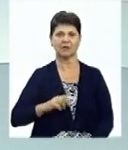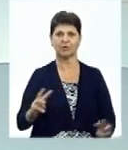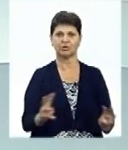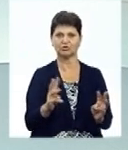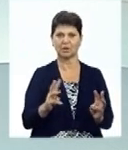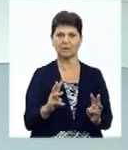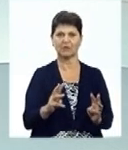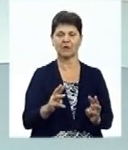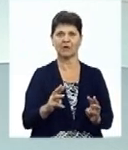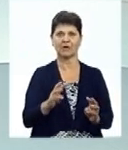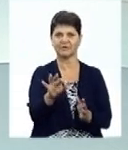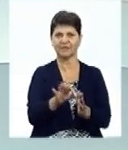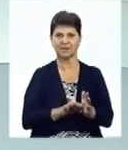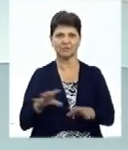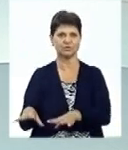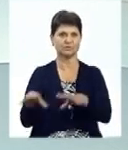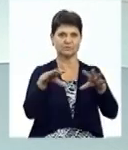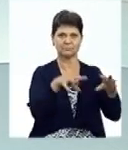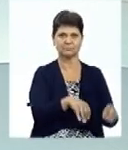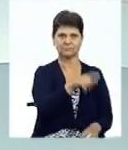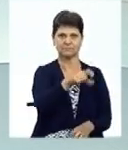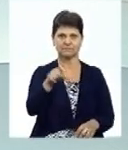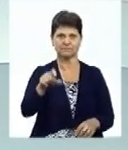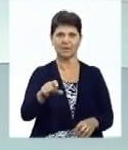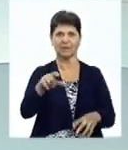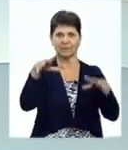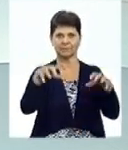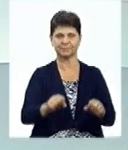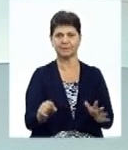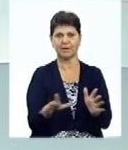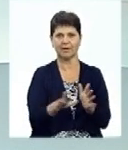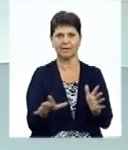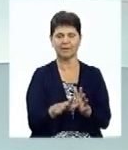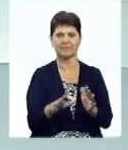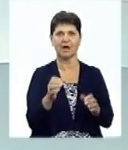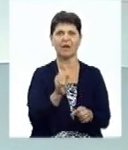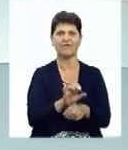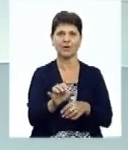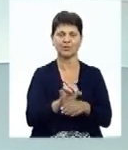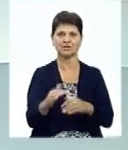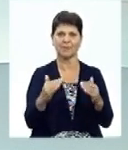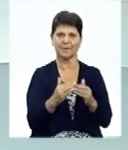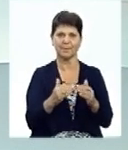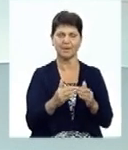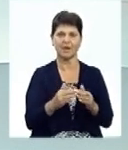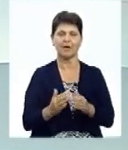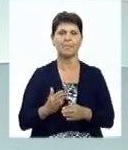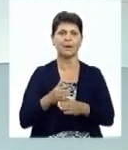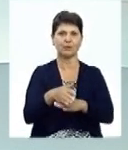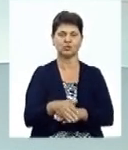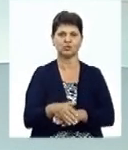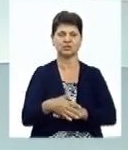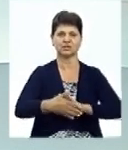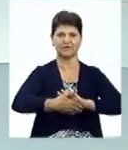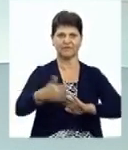одразу провели евакуацію працівників та від'єднали від енергозабезпечення виробниче приміщення. Прибувши на виклик, рятувальники